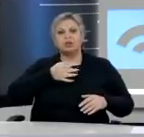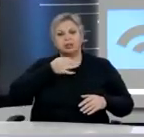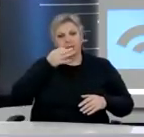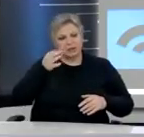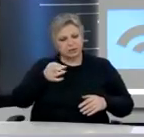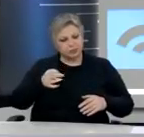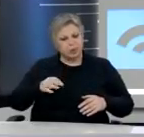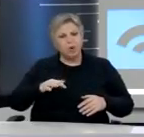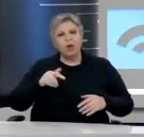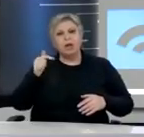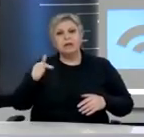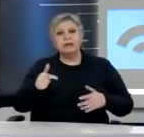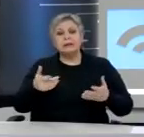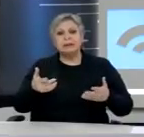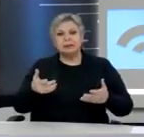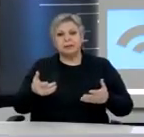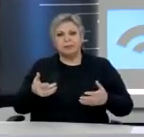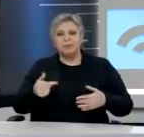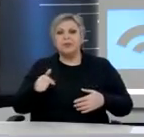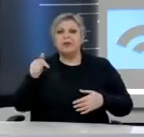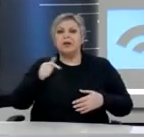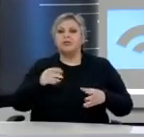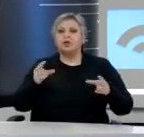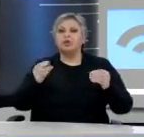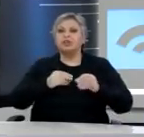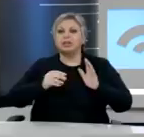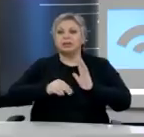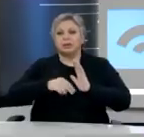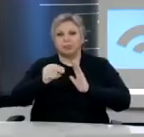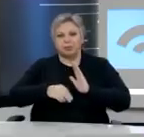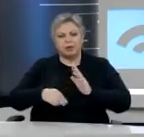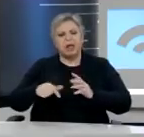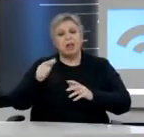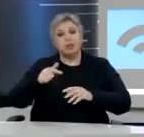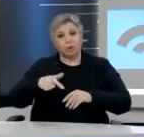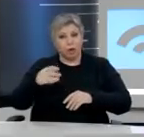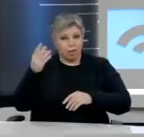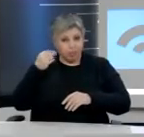ο κ. Μητσοτάκης δεν θα έρθει σε τηλεοπτική αναμέτρηση μαζί μου.